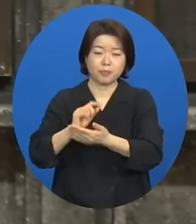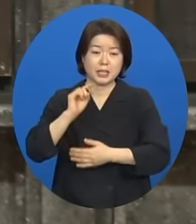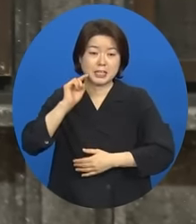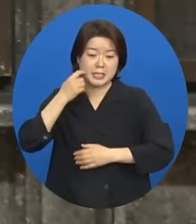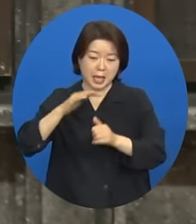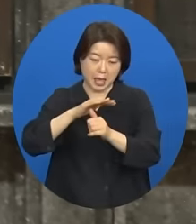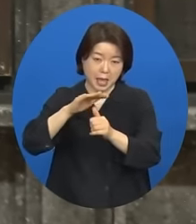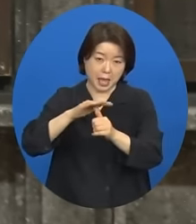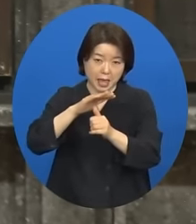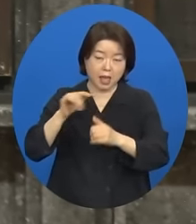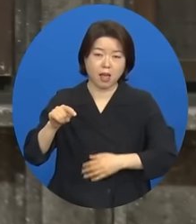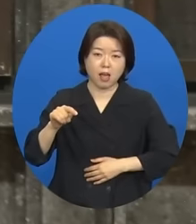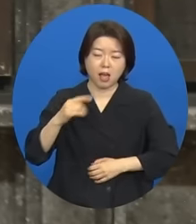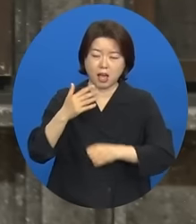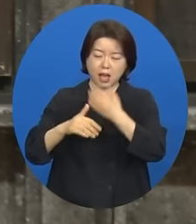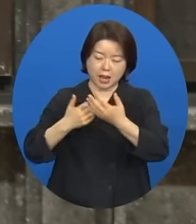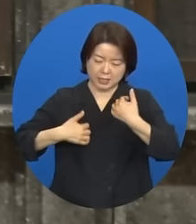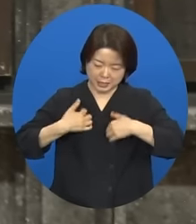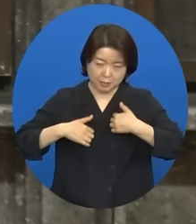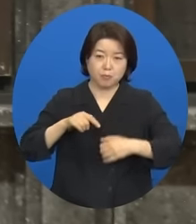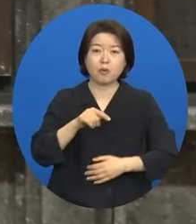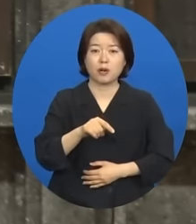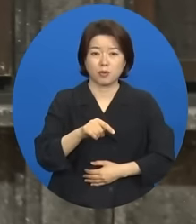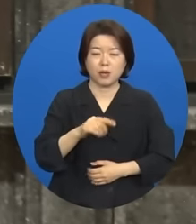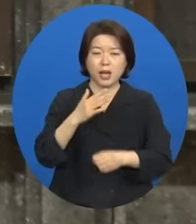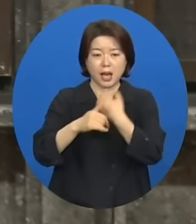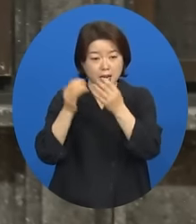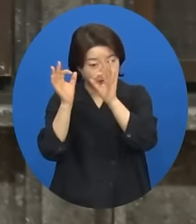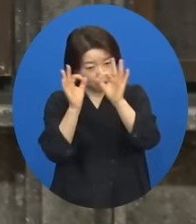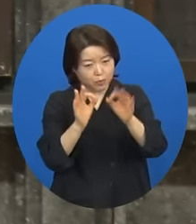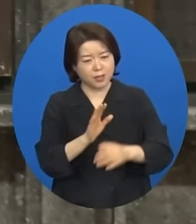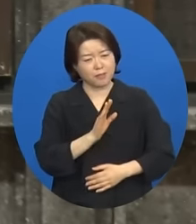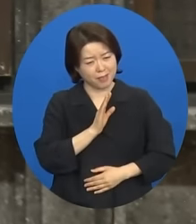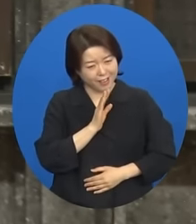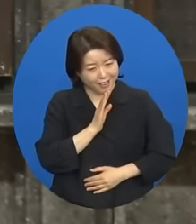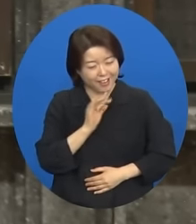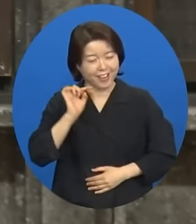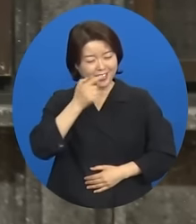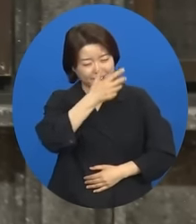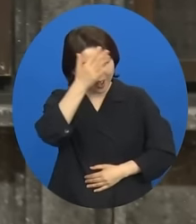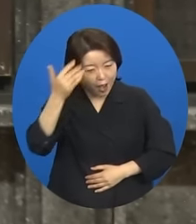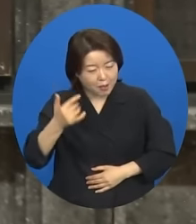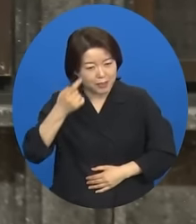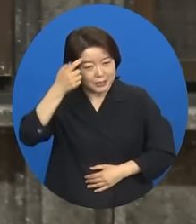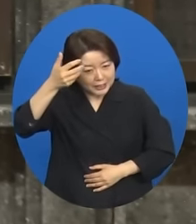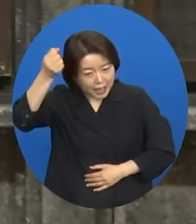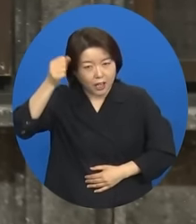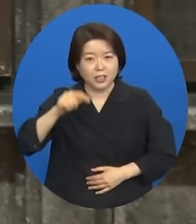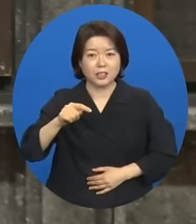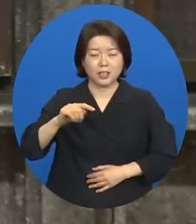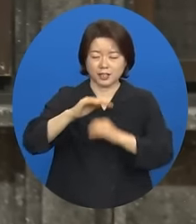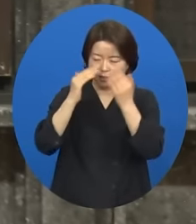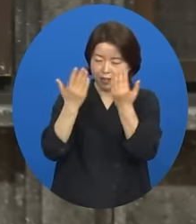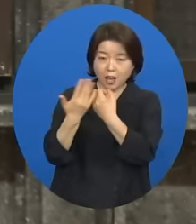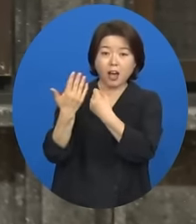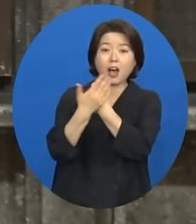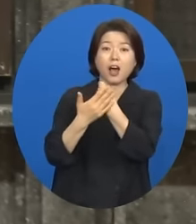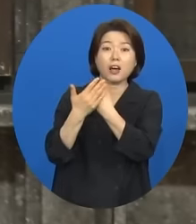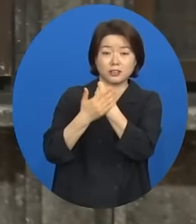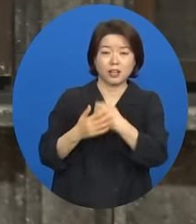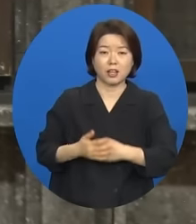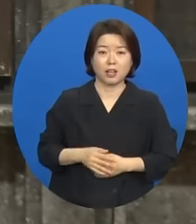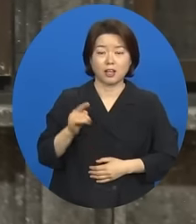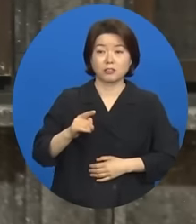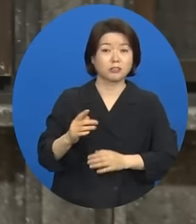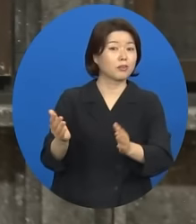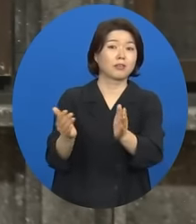예뻐하시고 하나님께서 기뻐하시고 하나님이 보시기에 참 아름답다라고 여겨주신 것이 다 이게 호의거든요. 그러면